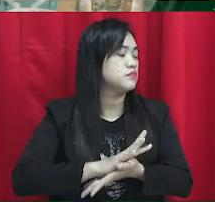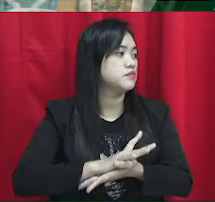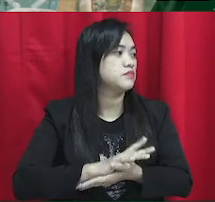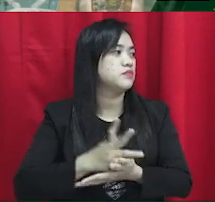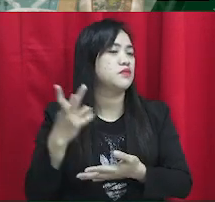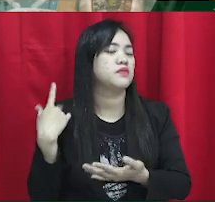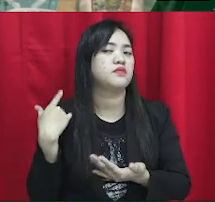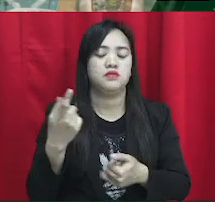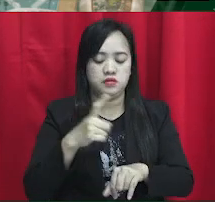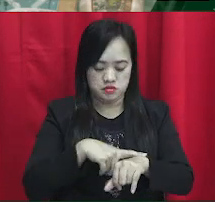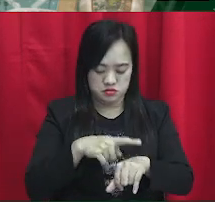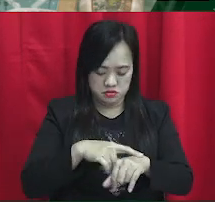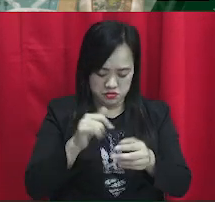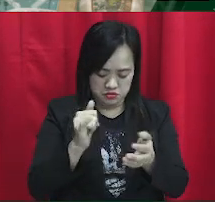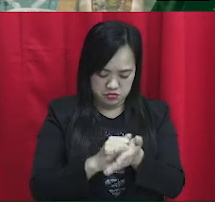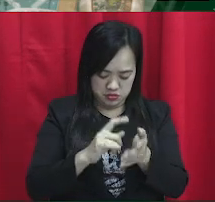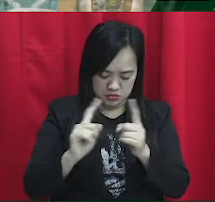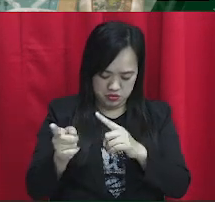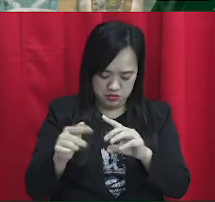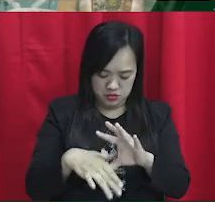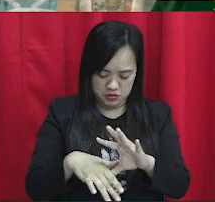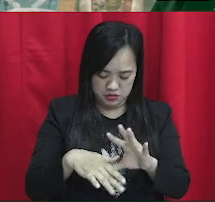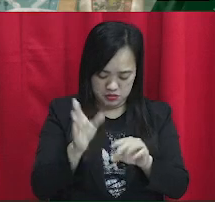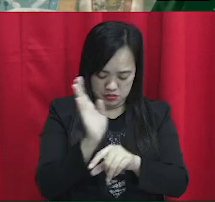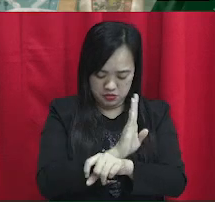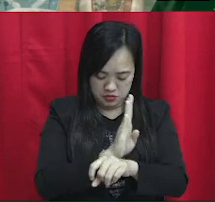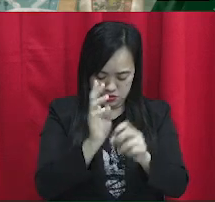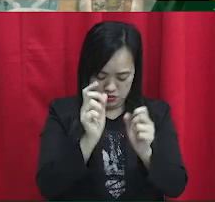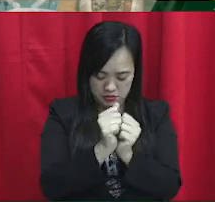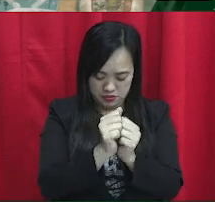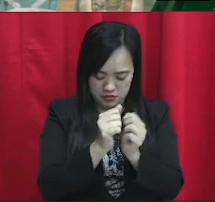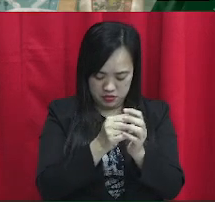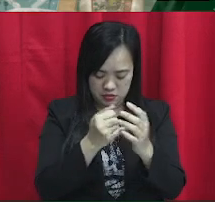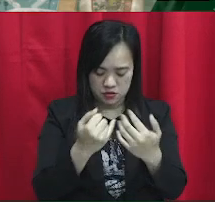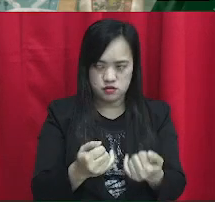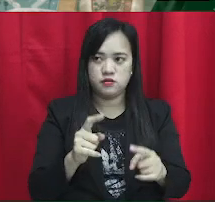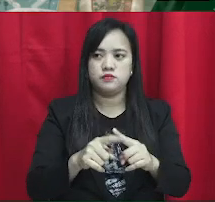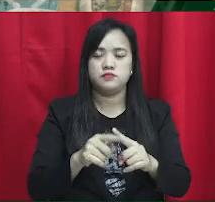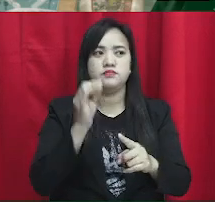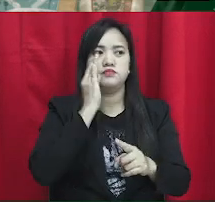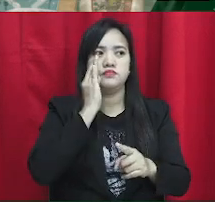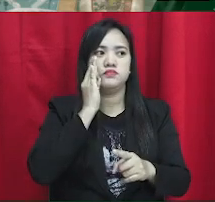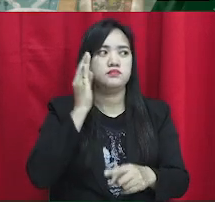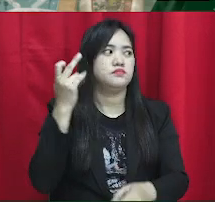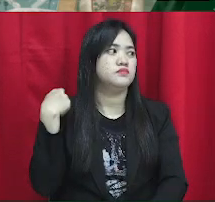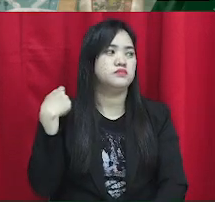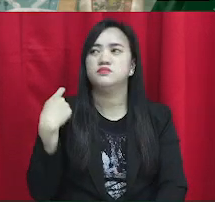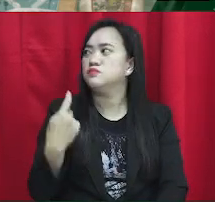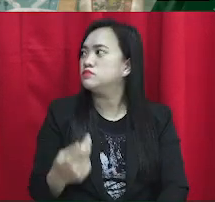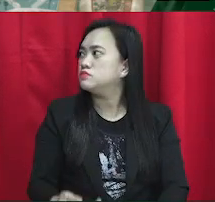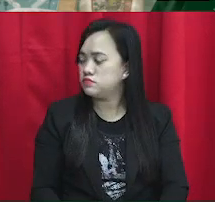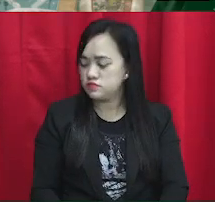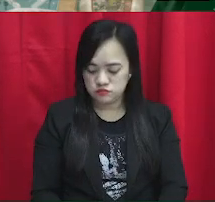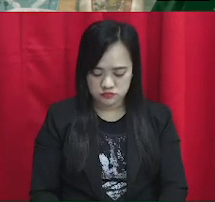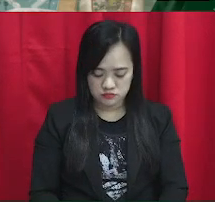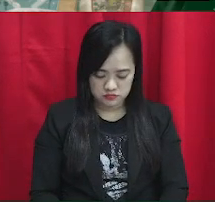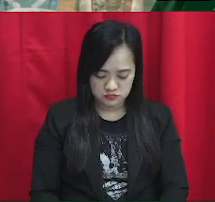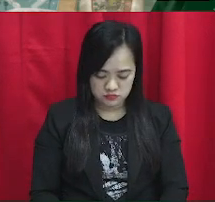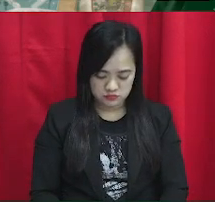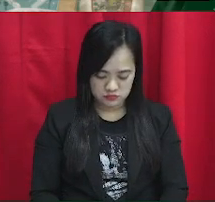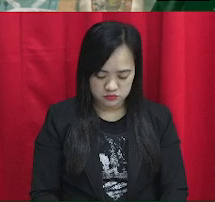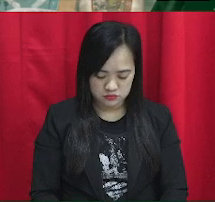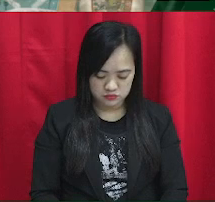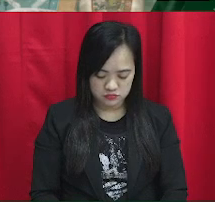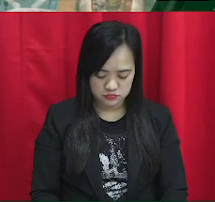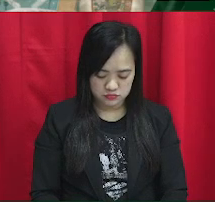business, makaunting business na with regards sa food. Aba, dumagsa yung order. Pag malapit na yung